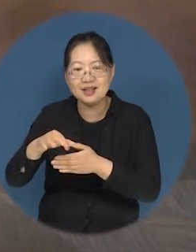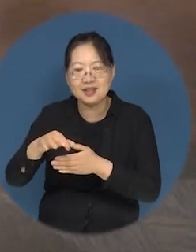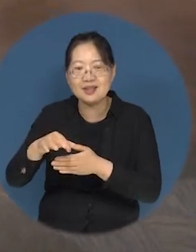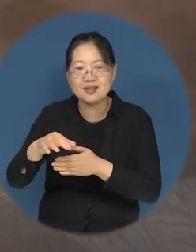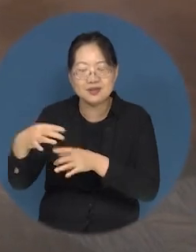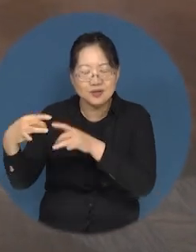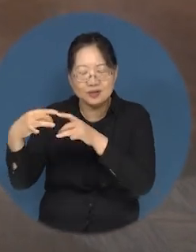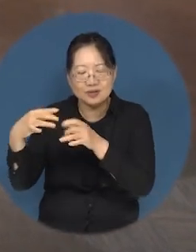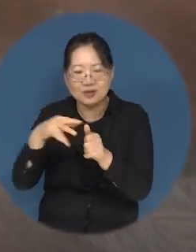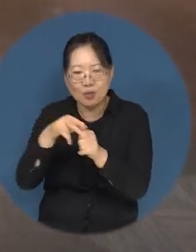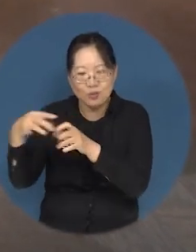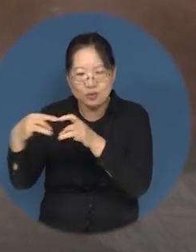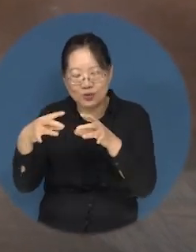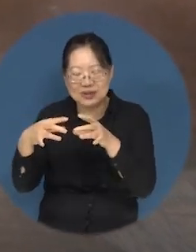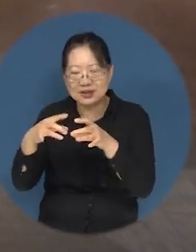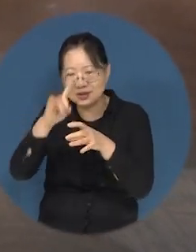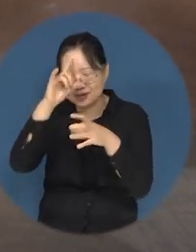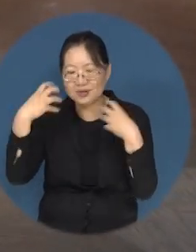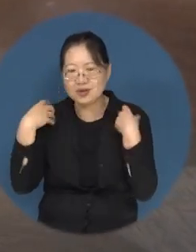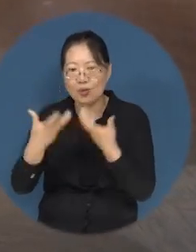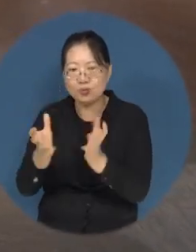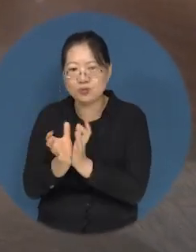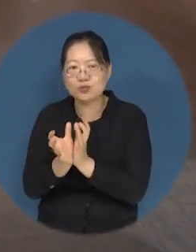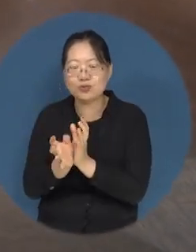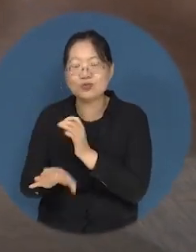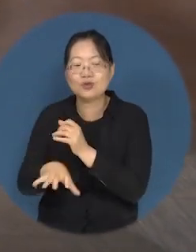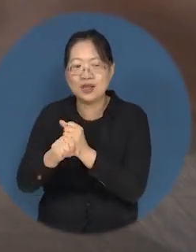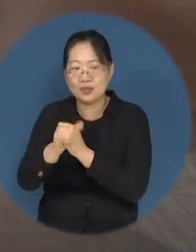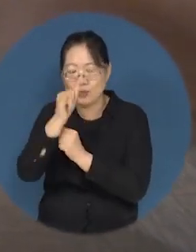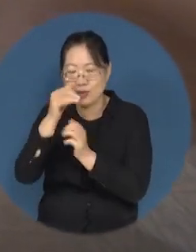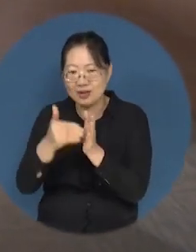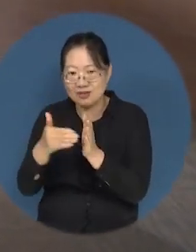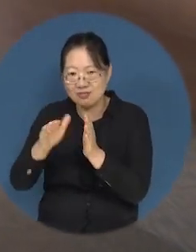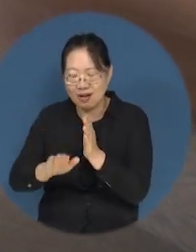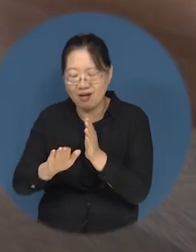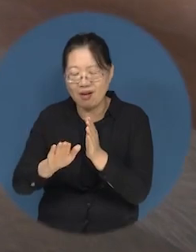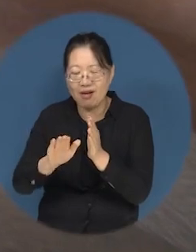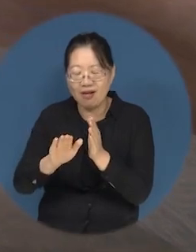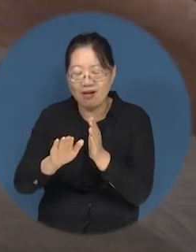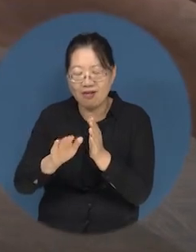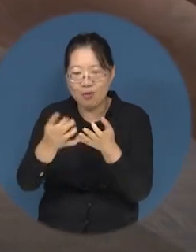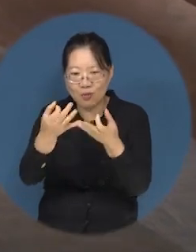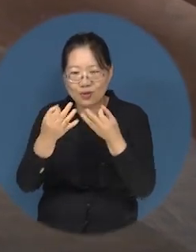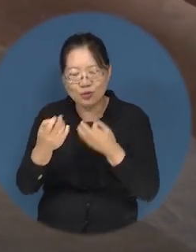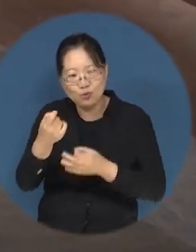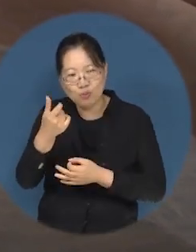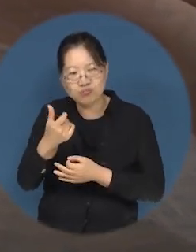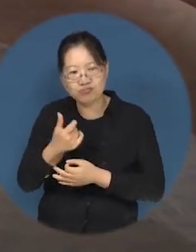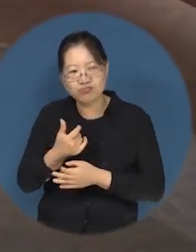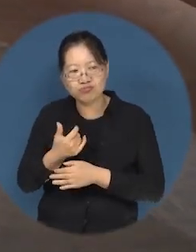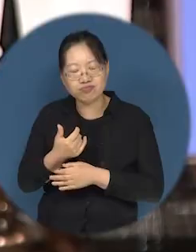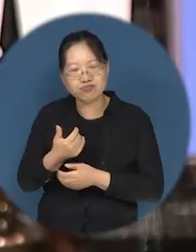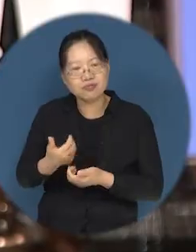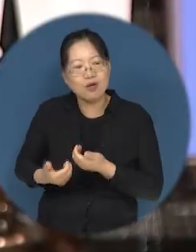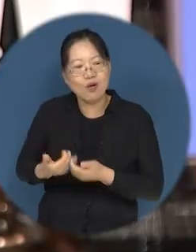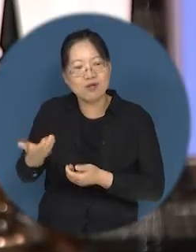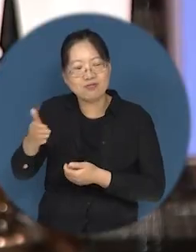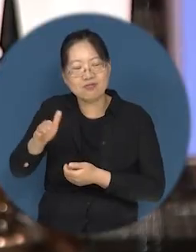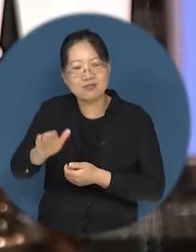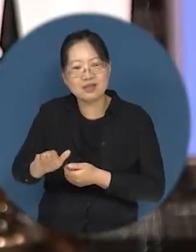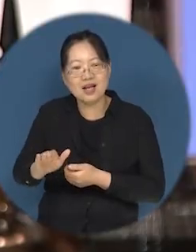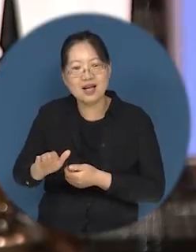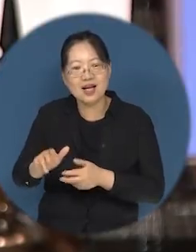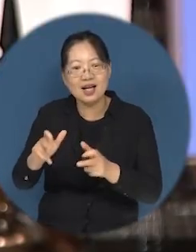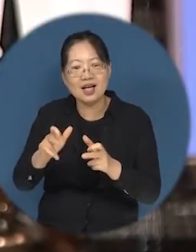보통 분들이 보기에 약간 좀 의아할 수도 있는데 이런 뭐 장애 쪽이라 그러면은